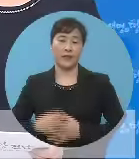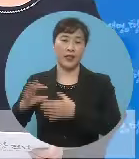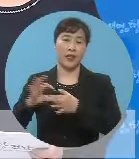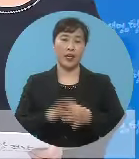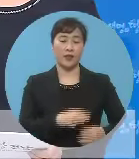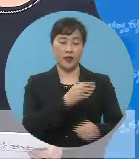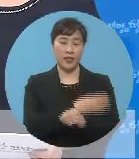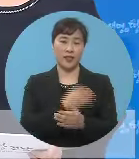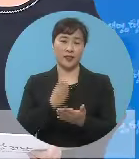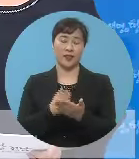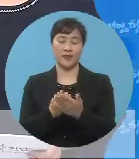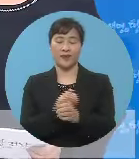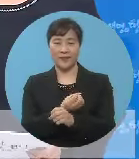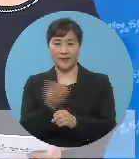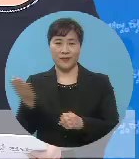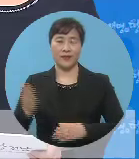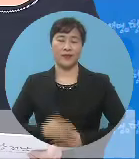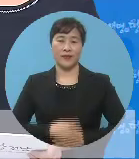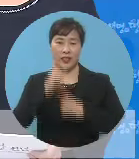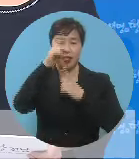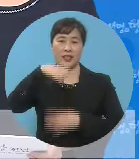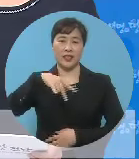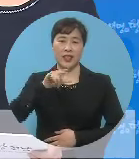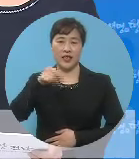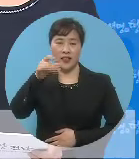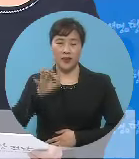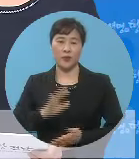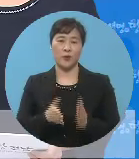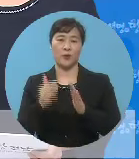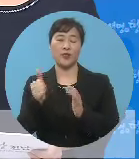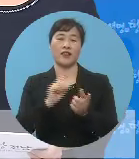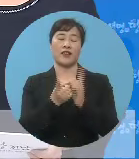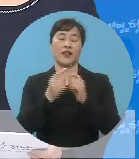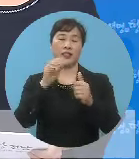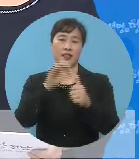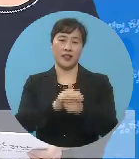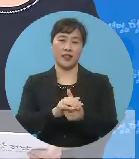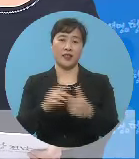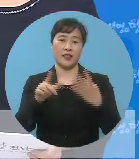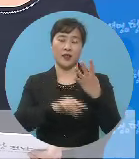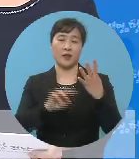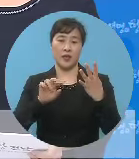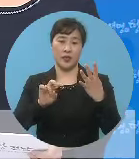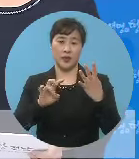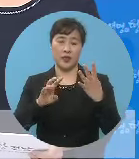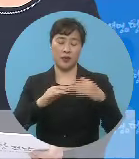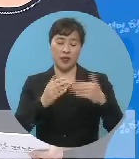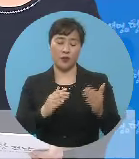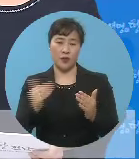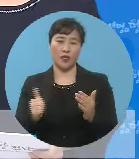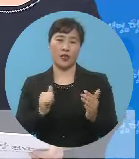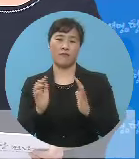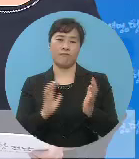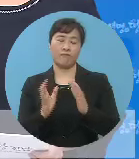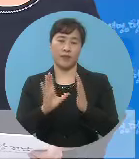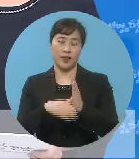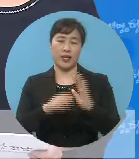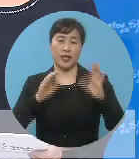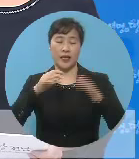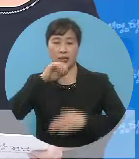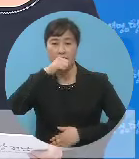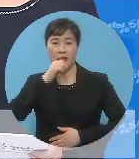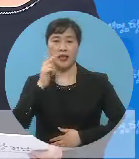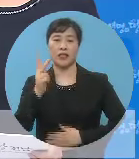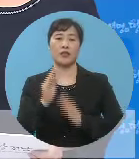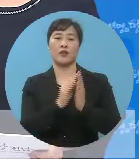계속해서 간추린 소식입니다. 이재영 전라남도지사 권한대행은 지난 23일 실국장 회의에서 국고 7조 원